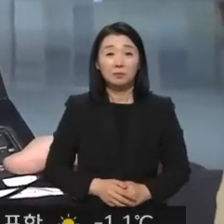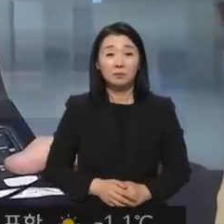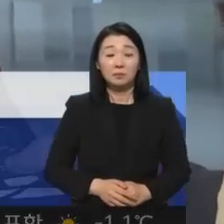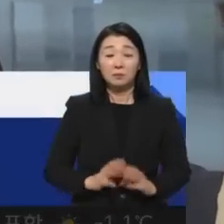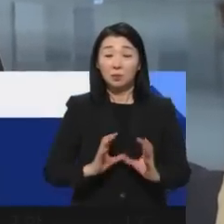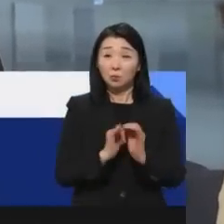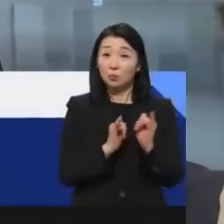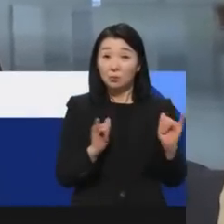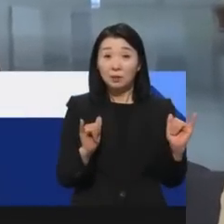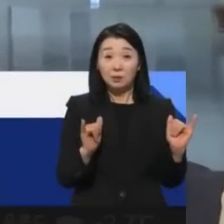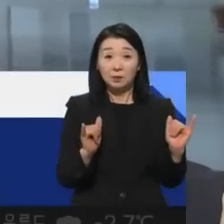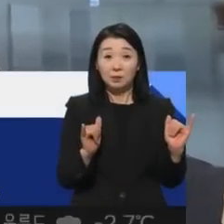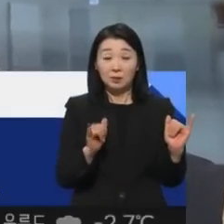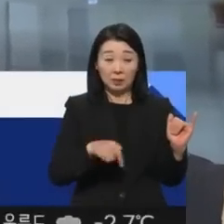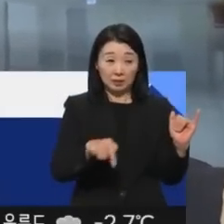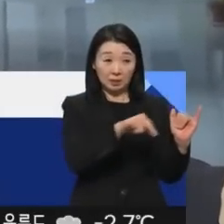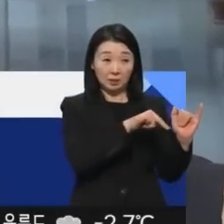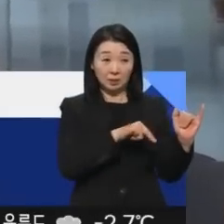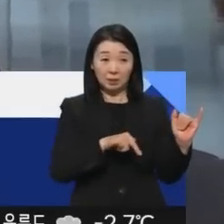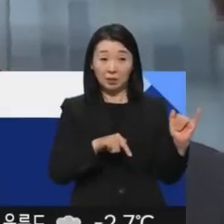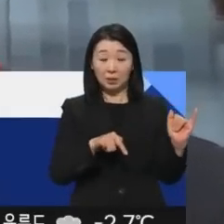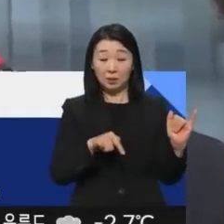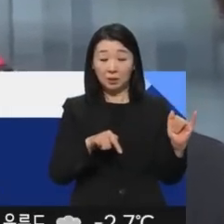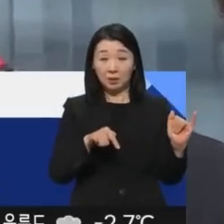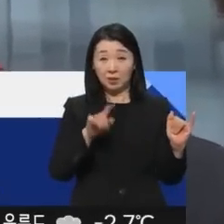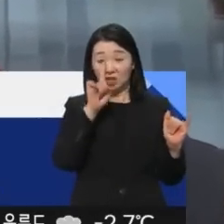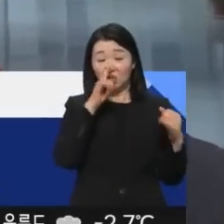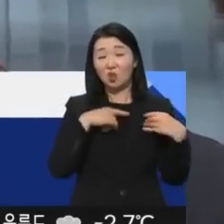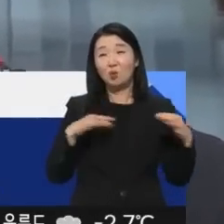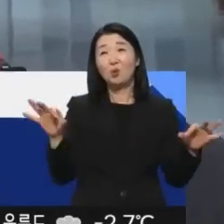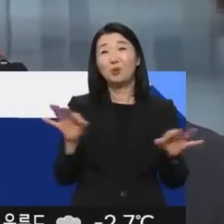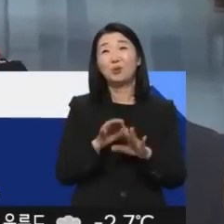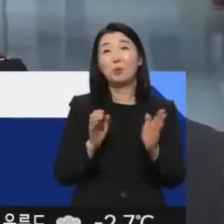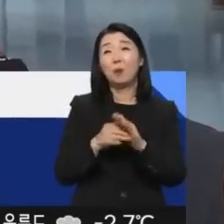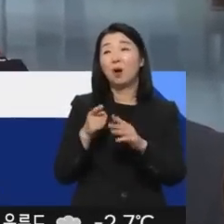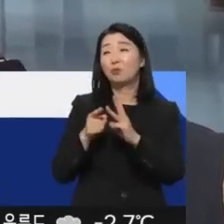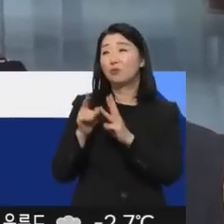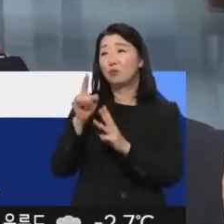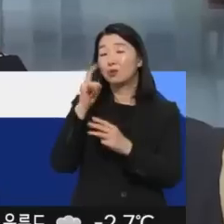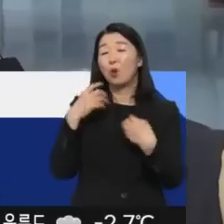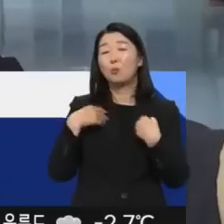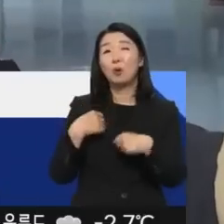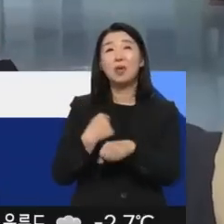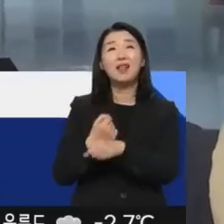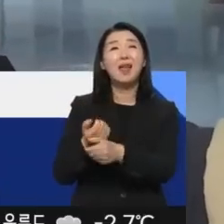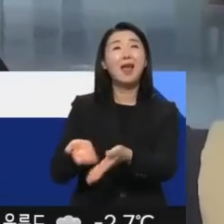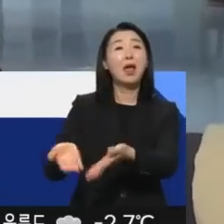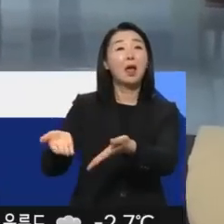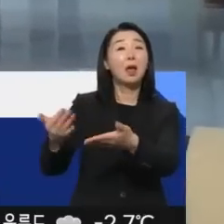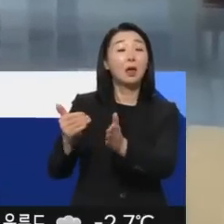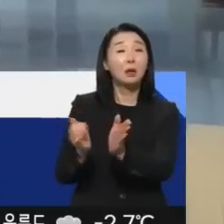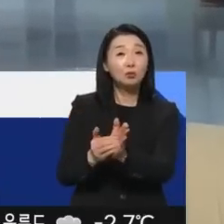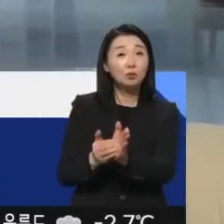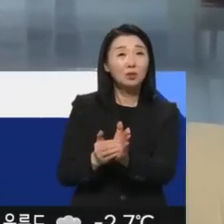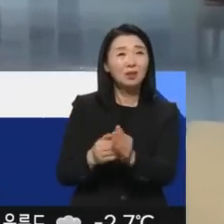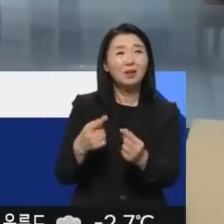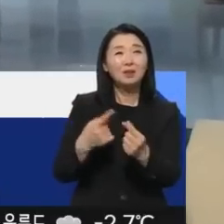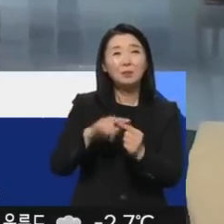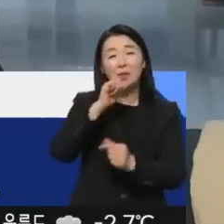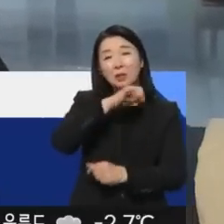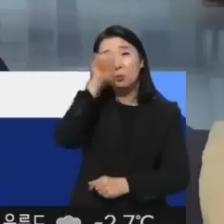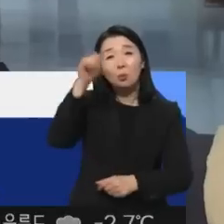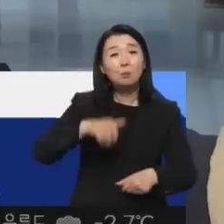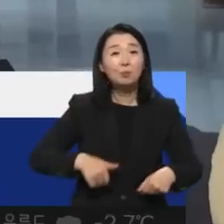국민들이 이 정권 교체에서 윤석열 정부 일하도록 했고 윤석열 정부가 하고자 하는 예산을 첫 해는 들어줘야 안